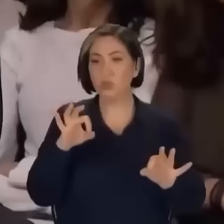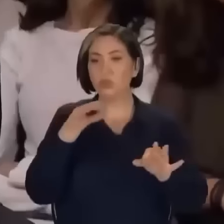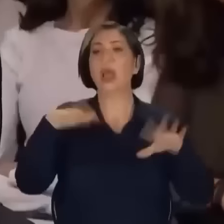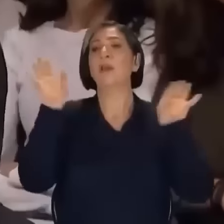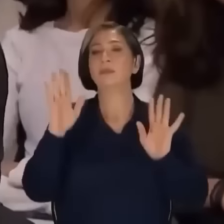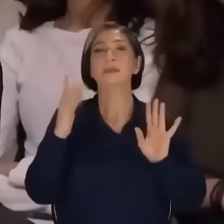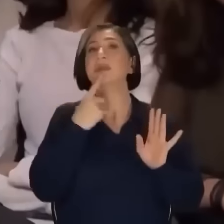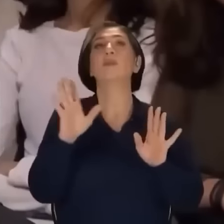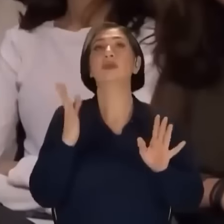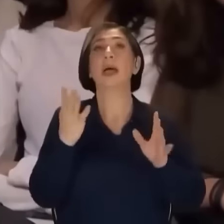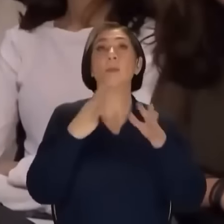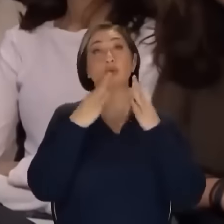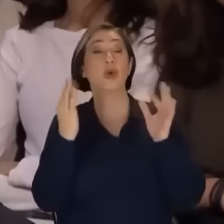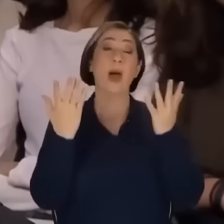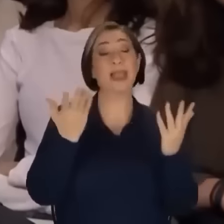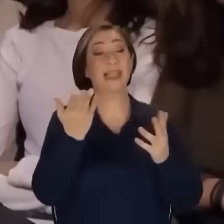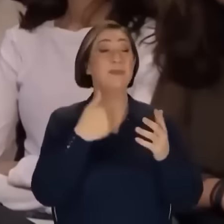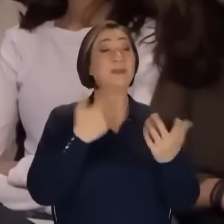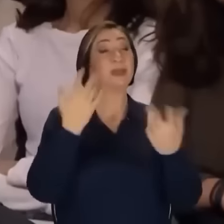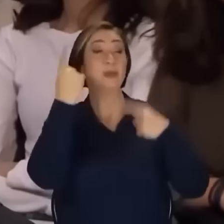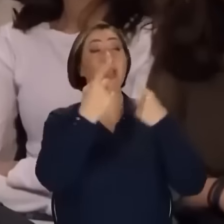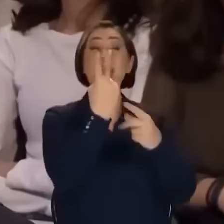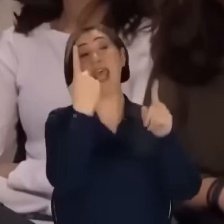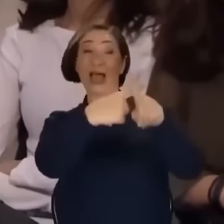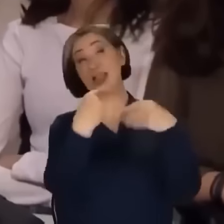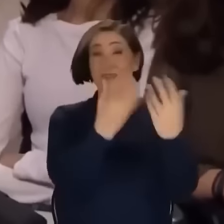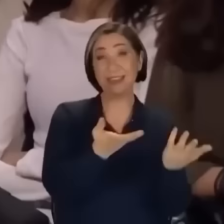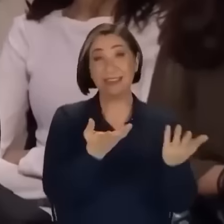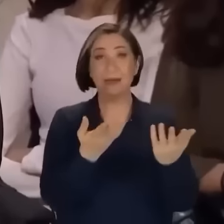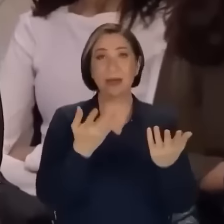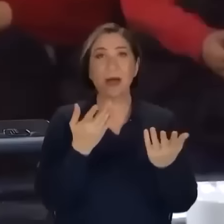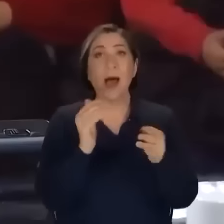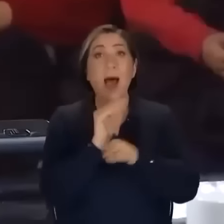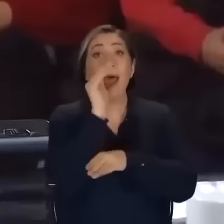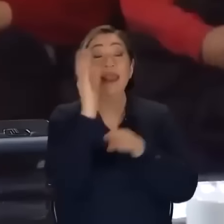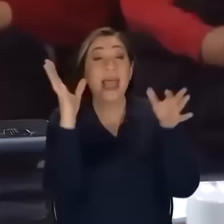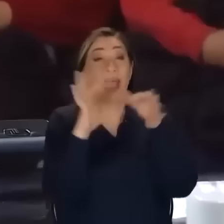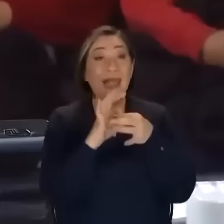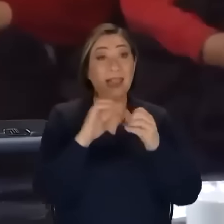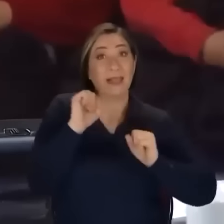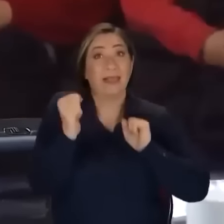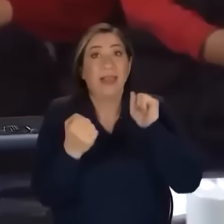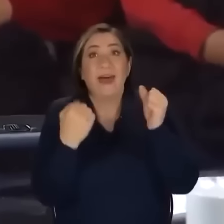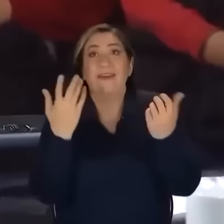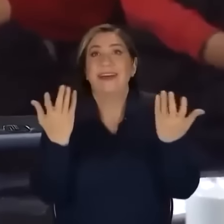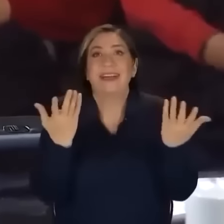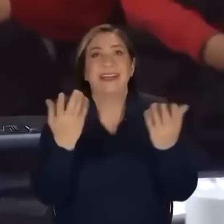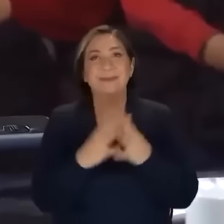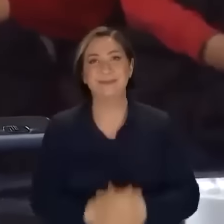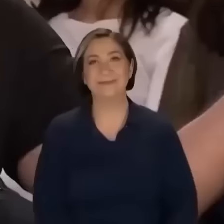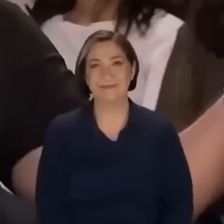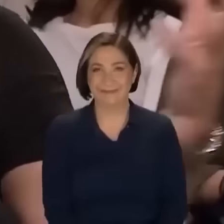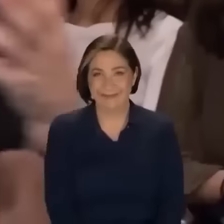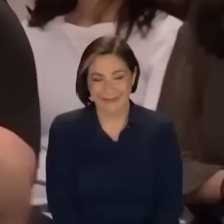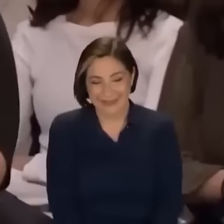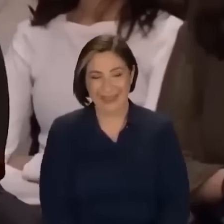bakalım benim için ne düşünüyorsan Allah sana iki katını versin Hani hayatla ilgili tavır hayatla